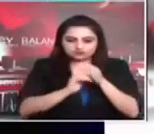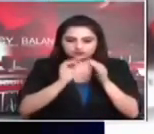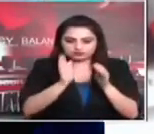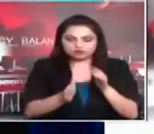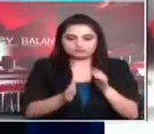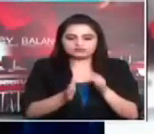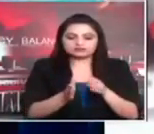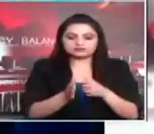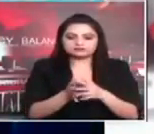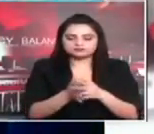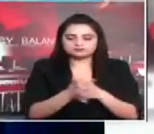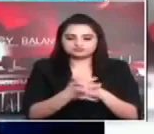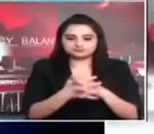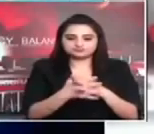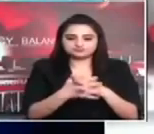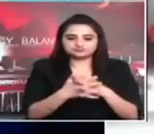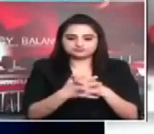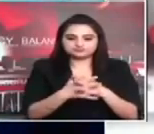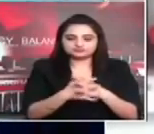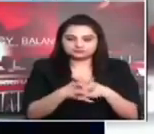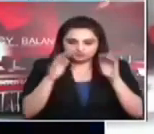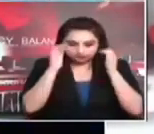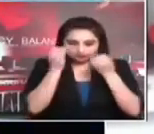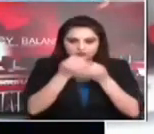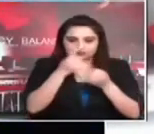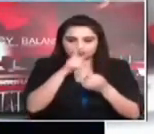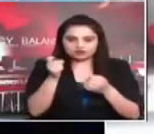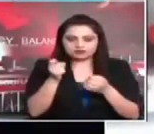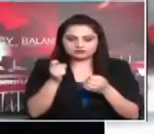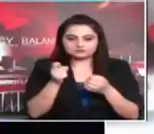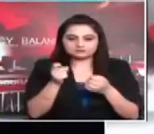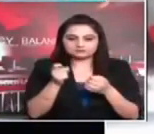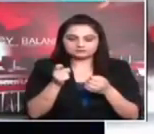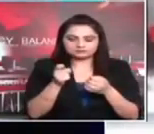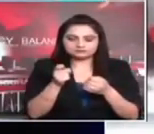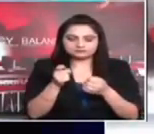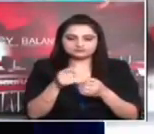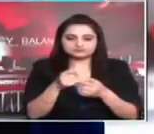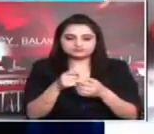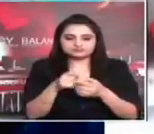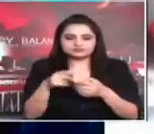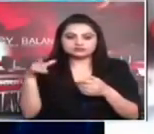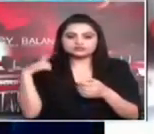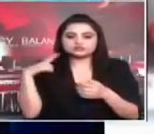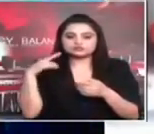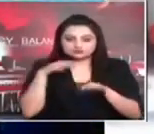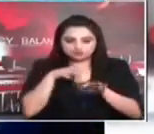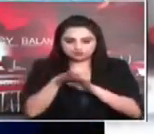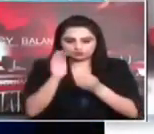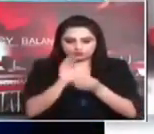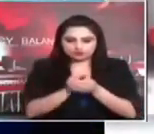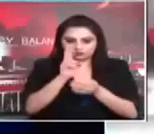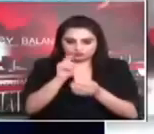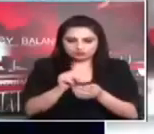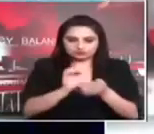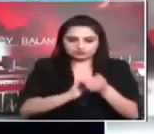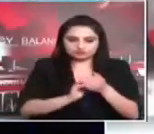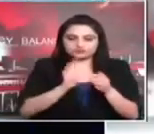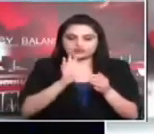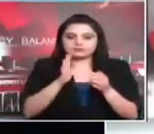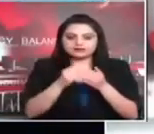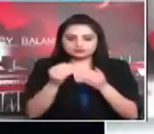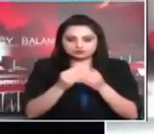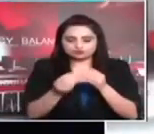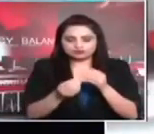यहाँनिर संरक्षणको लागि चाहिँ सेक्युरिटीहरू खटाउनु पर्ने भएकोले गर्दाखेरि समितिले 5 रुपियाँ निर्णय गरेका